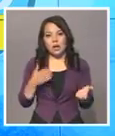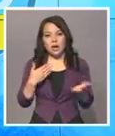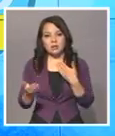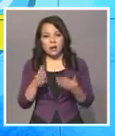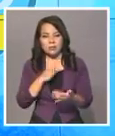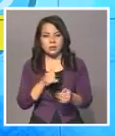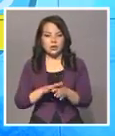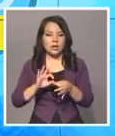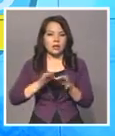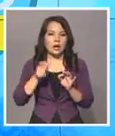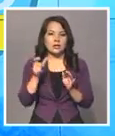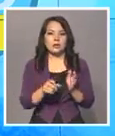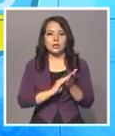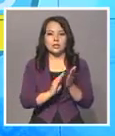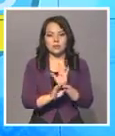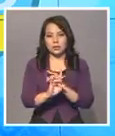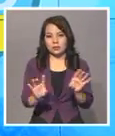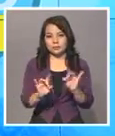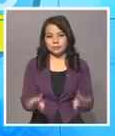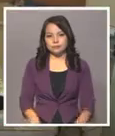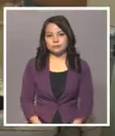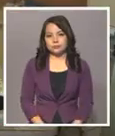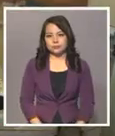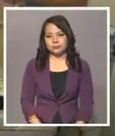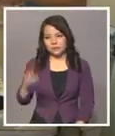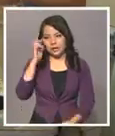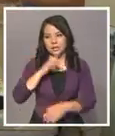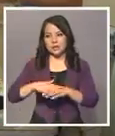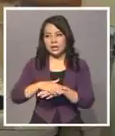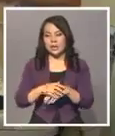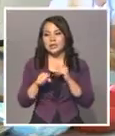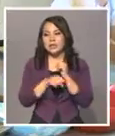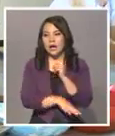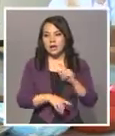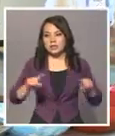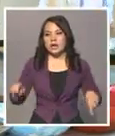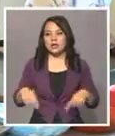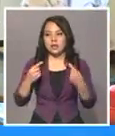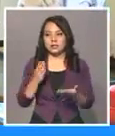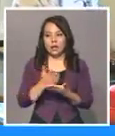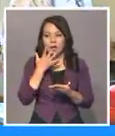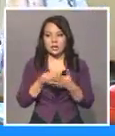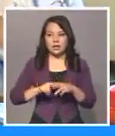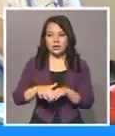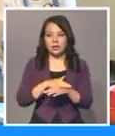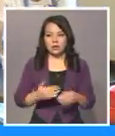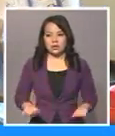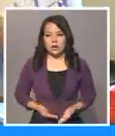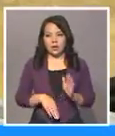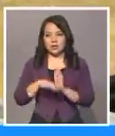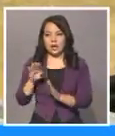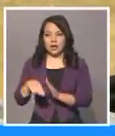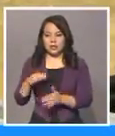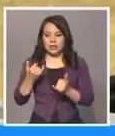жетерлік. Толығырақ тілші бейнематериалында. Елдегі кедейшілік деңгейін төмендету тұрғындардың тұрмысын түзеу мақсатында жүзеге асып